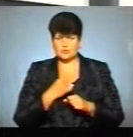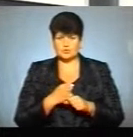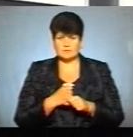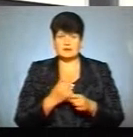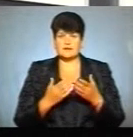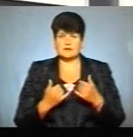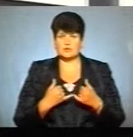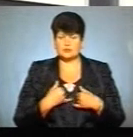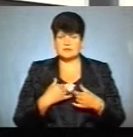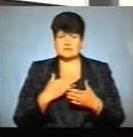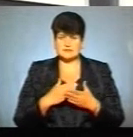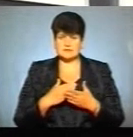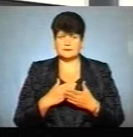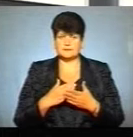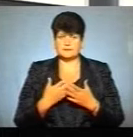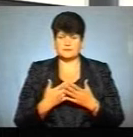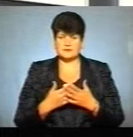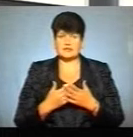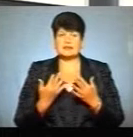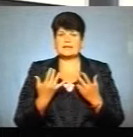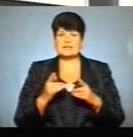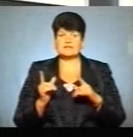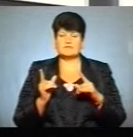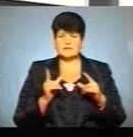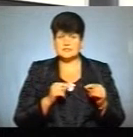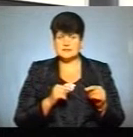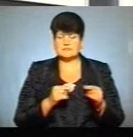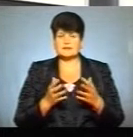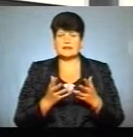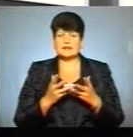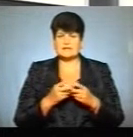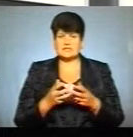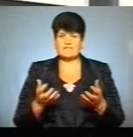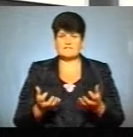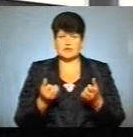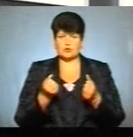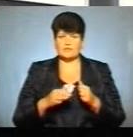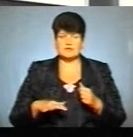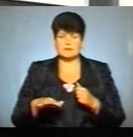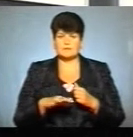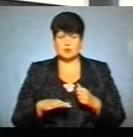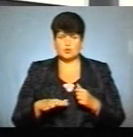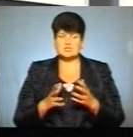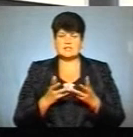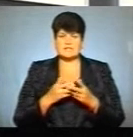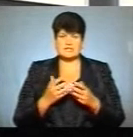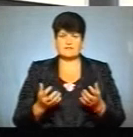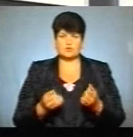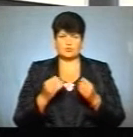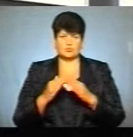Проте у нас ведеться статистика. Кількість виїздів, кількість врятованих площ, кількість врятованих будівель